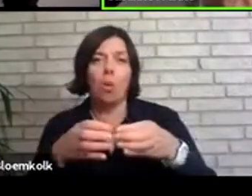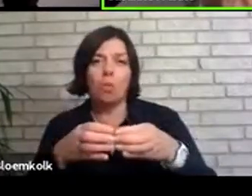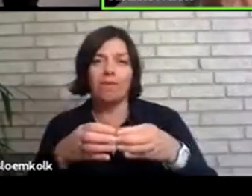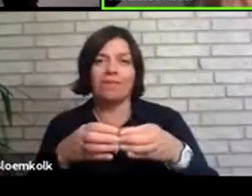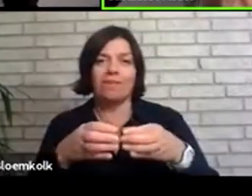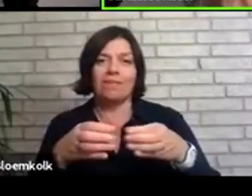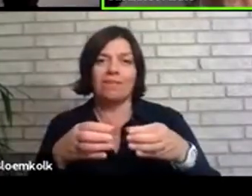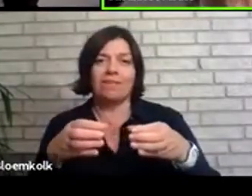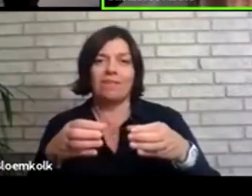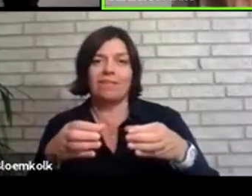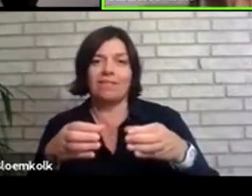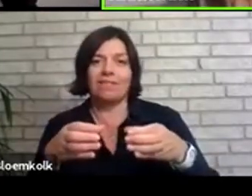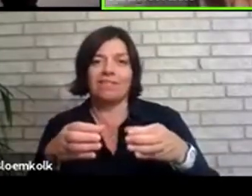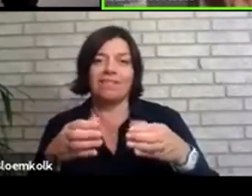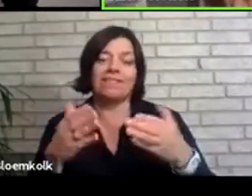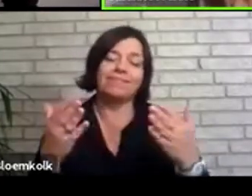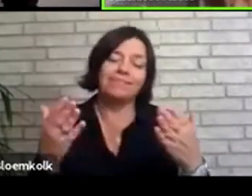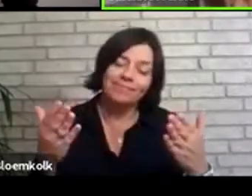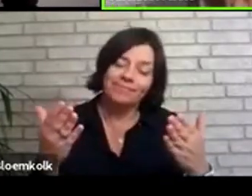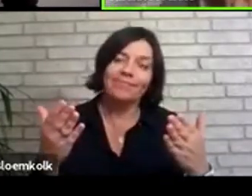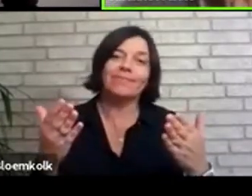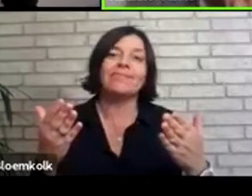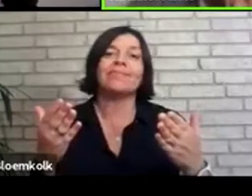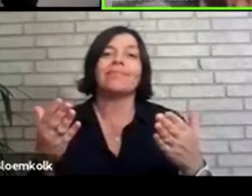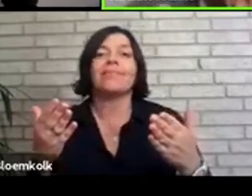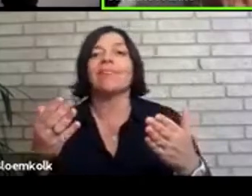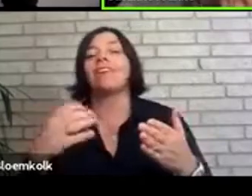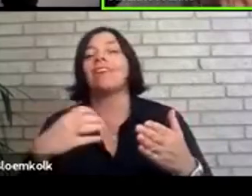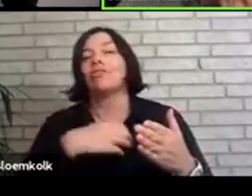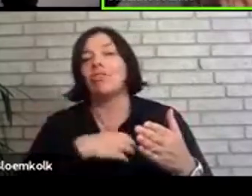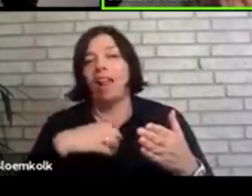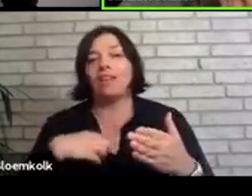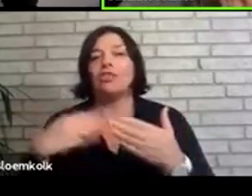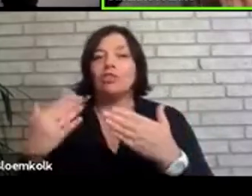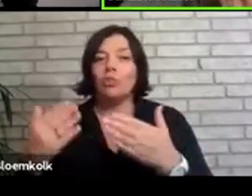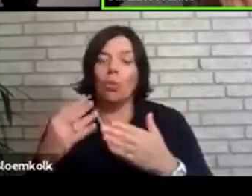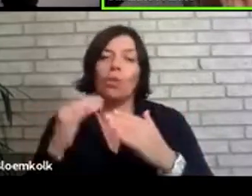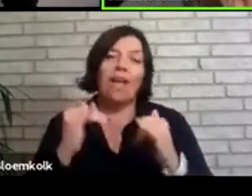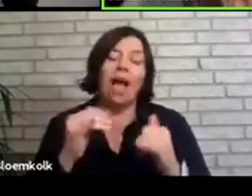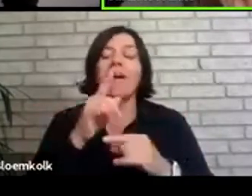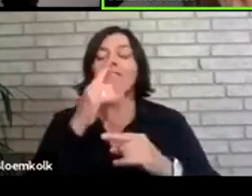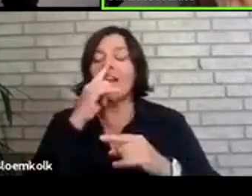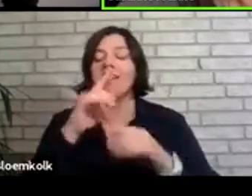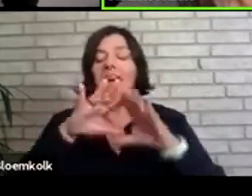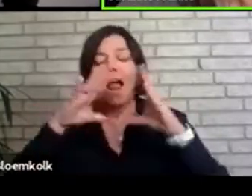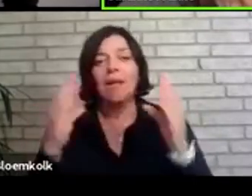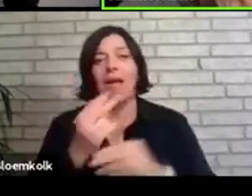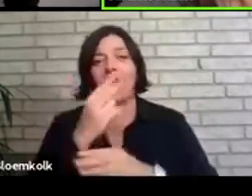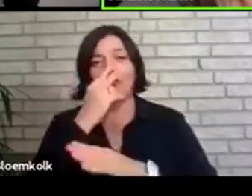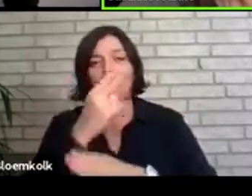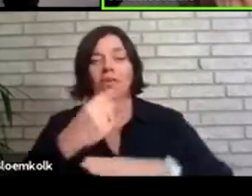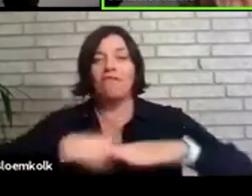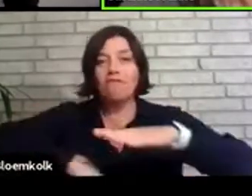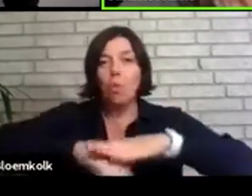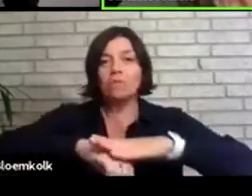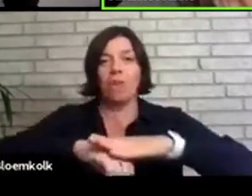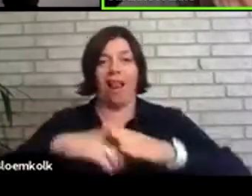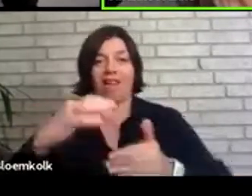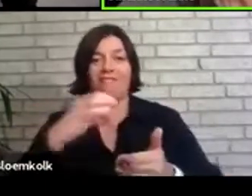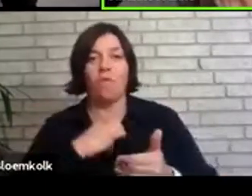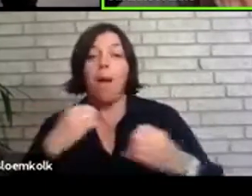am Boden liegendes Schalke, Fußball als Produkt betrachten und als Ware und wir